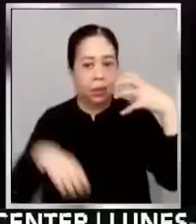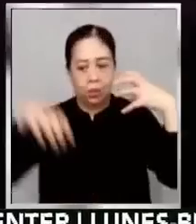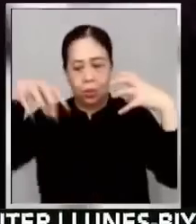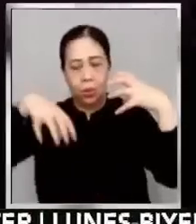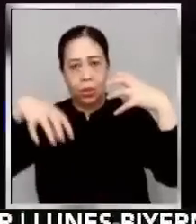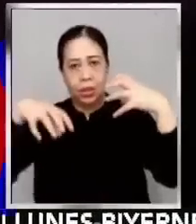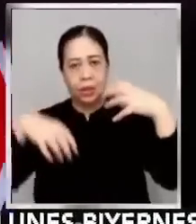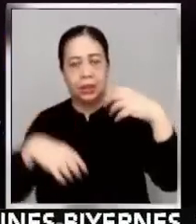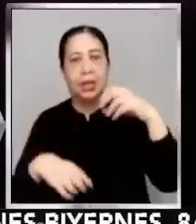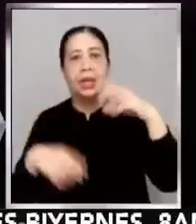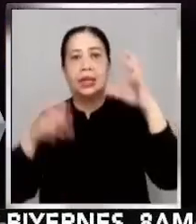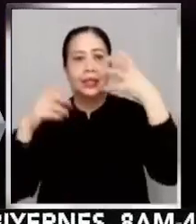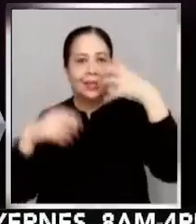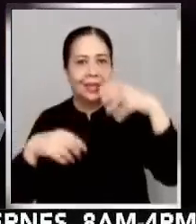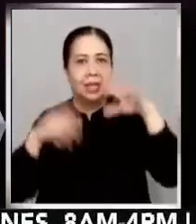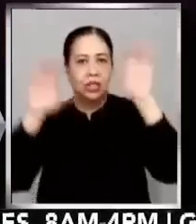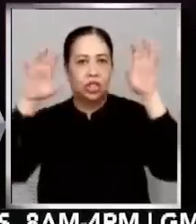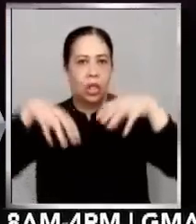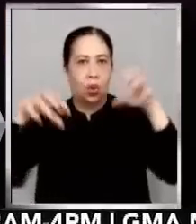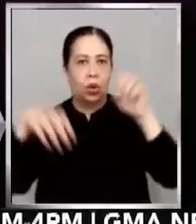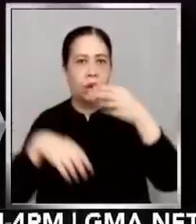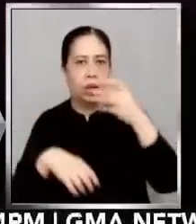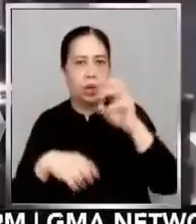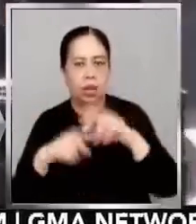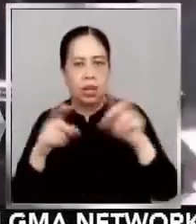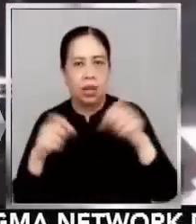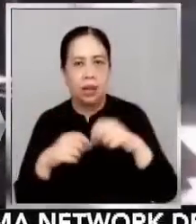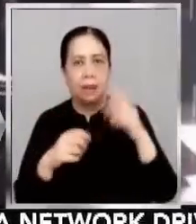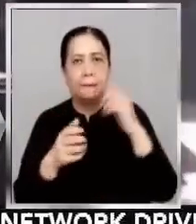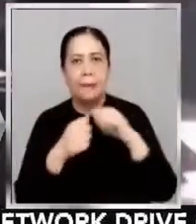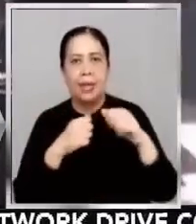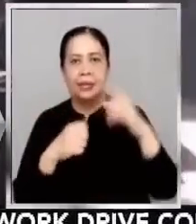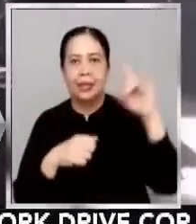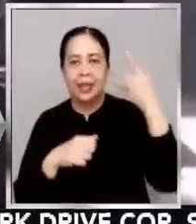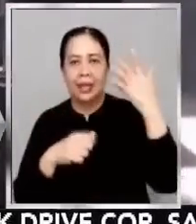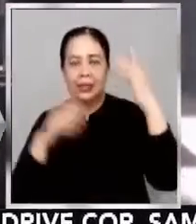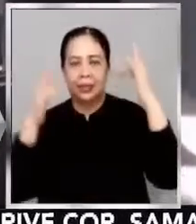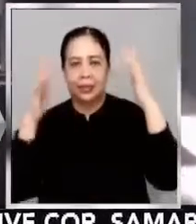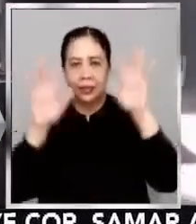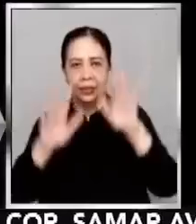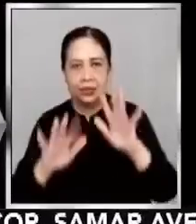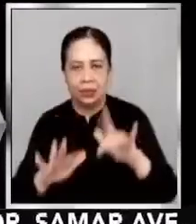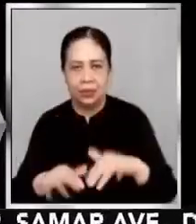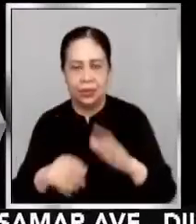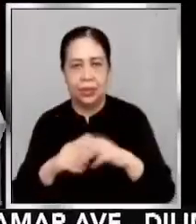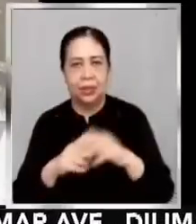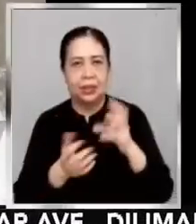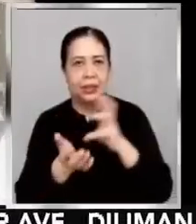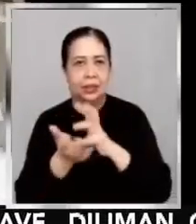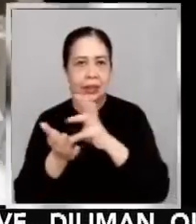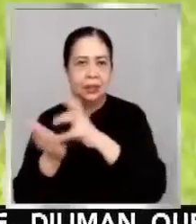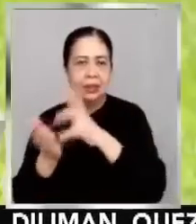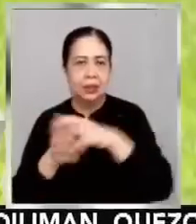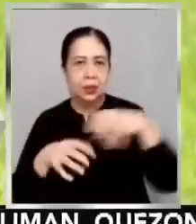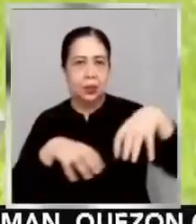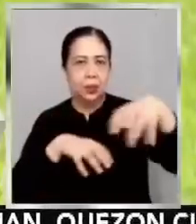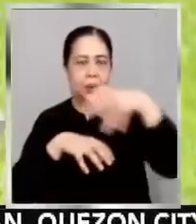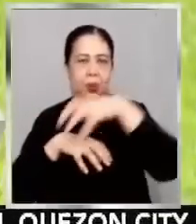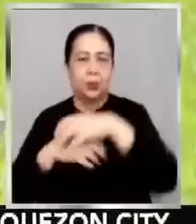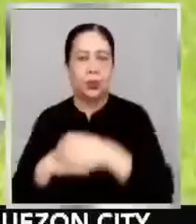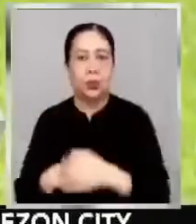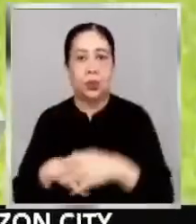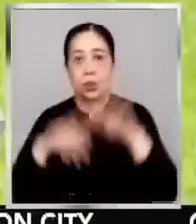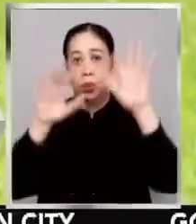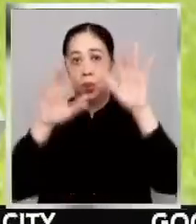shower. Tinatawag ito sa meteorology na passing light rains. Ito'y mahihinang ulan na dulot ng isolated o kalat-kalat na rain showers. Ang ulan naman ay